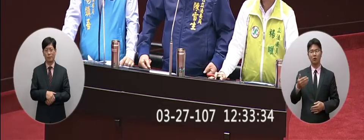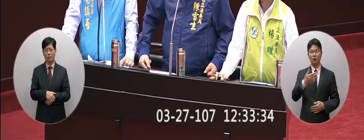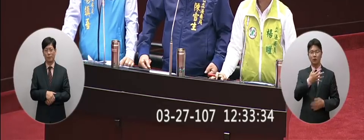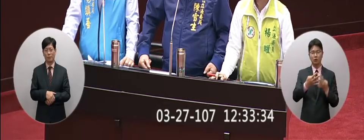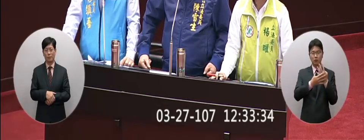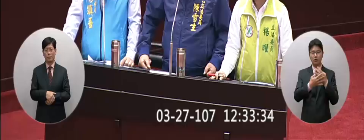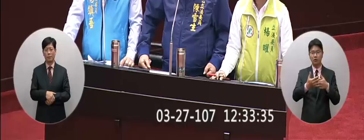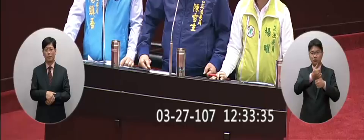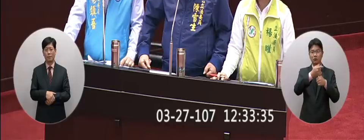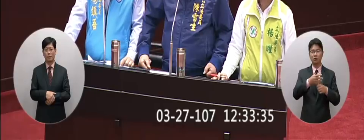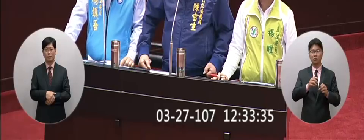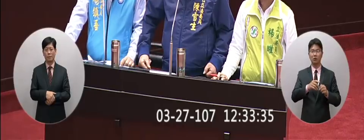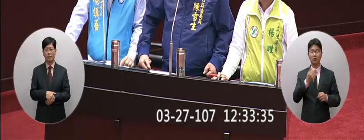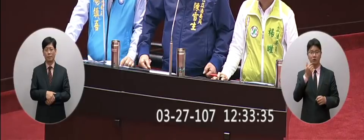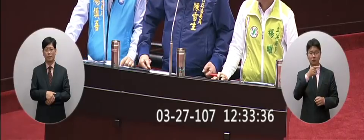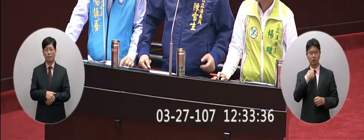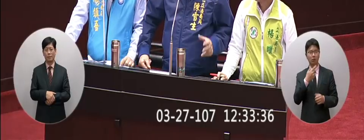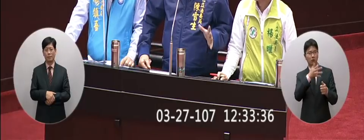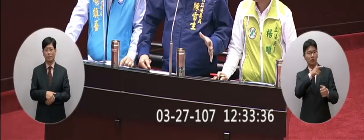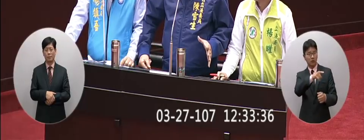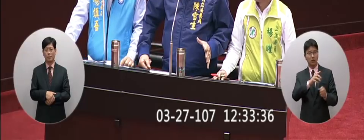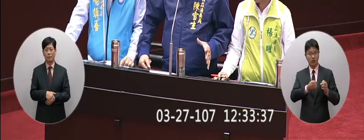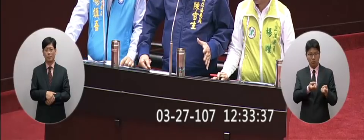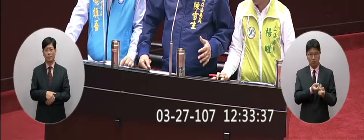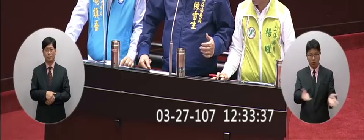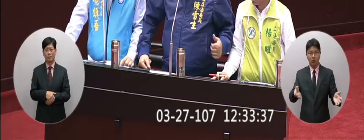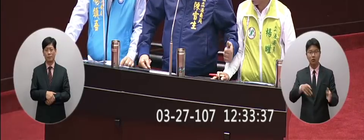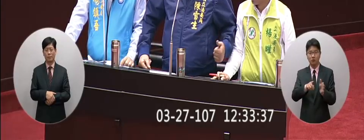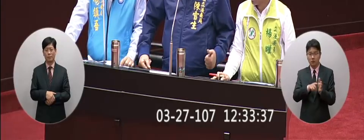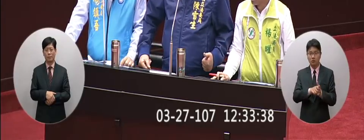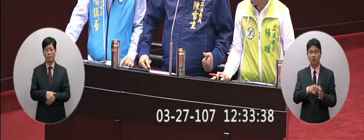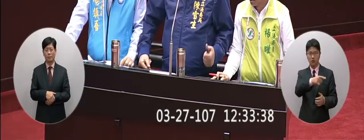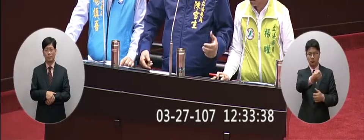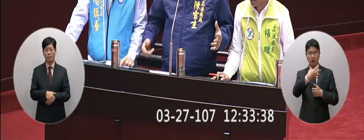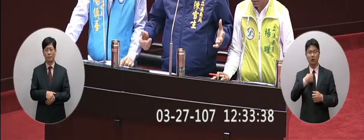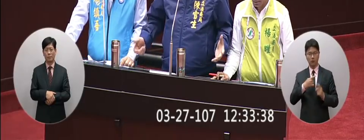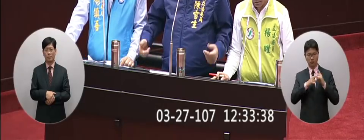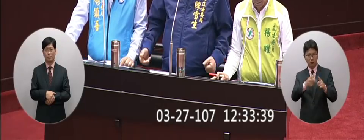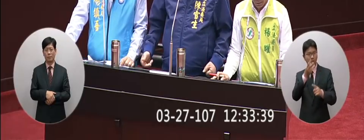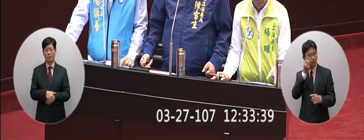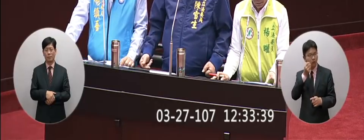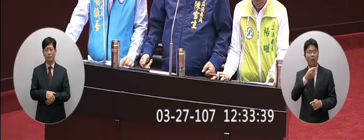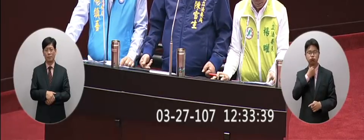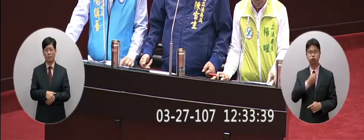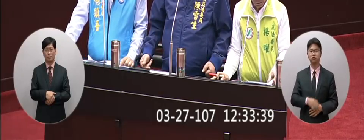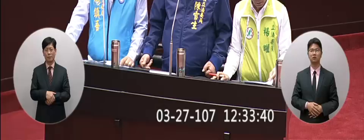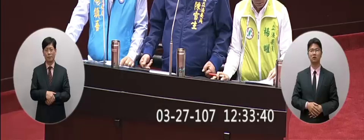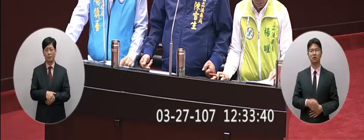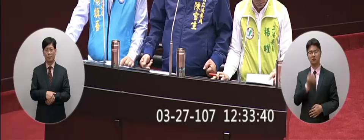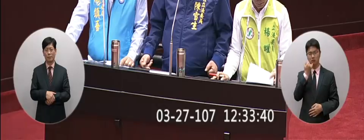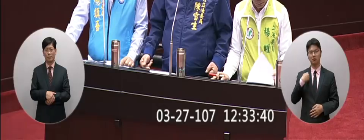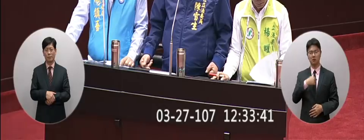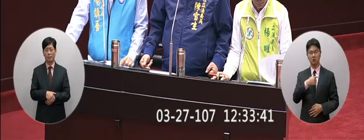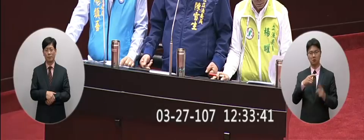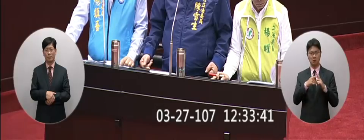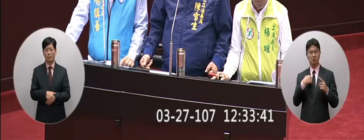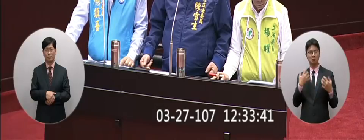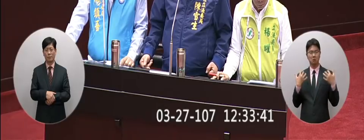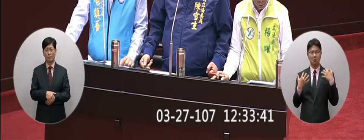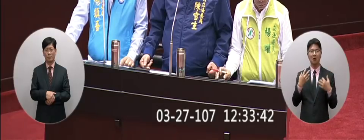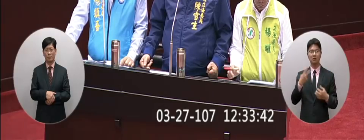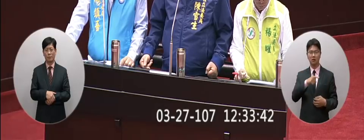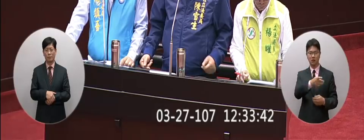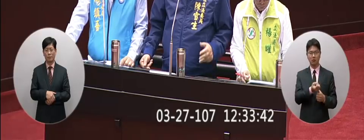通知我一下，我要去看。讲的数字那么多啊，其实杨耀委员啊，因为我们大家都忙啊，可能你们放流数量没那么